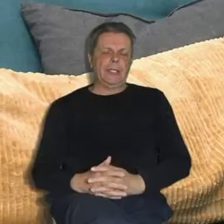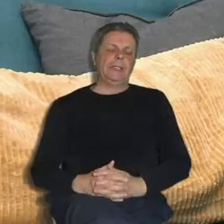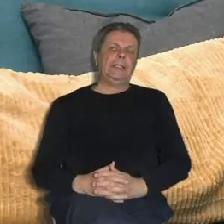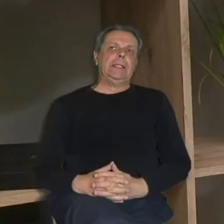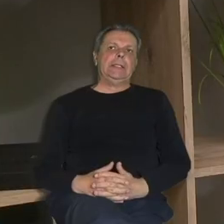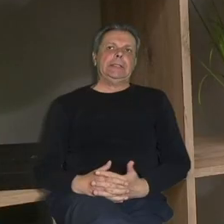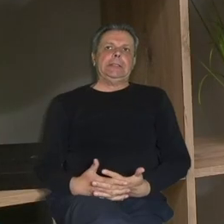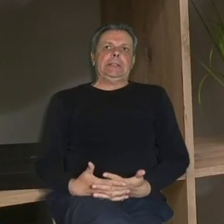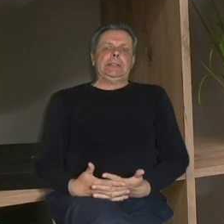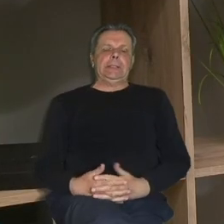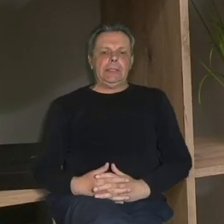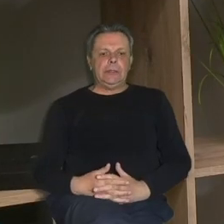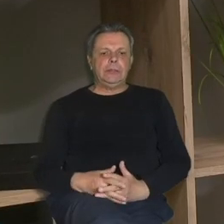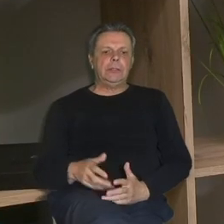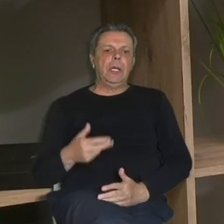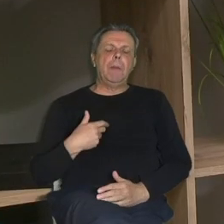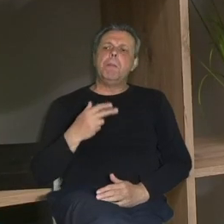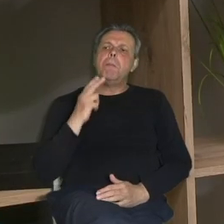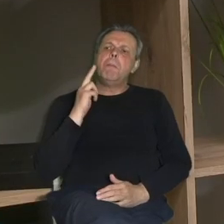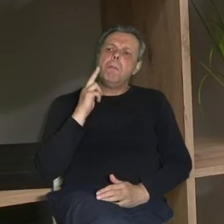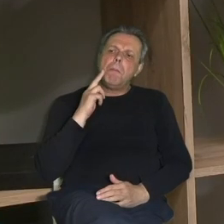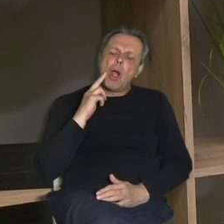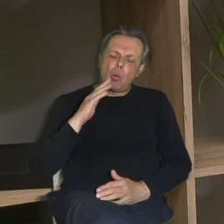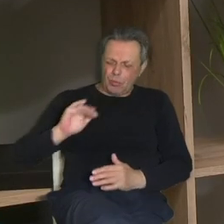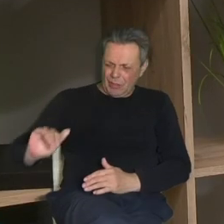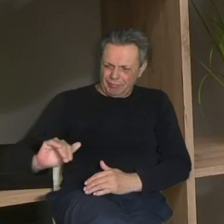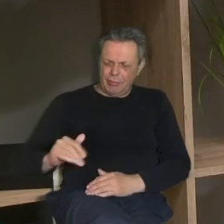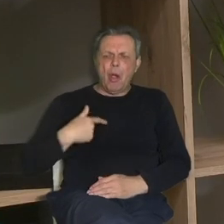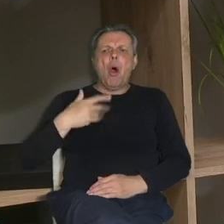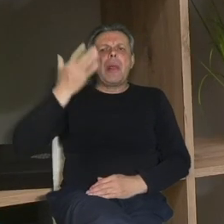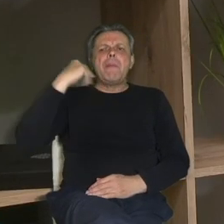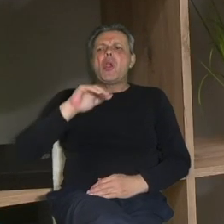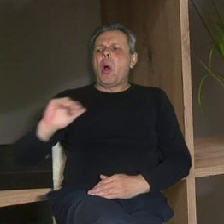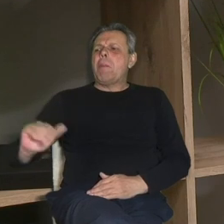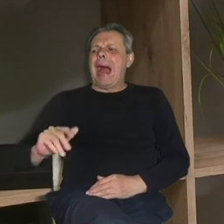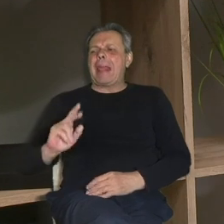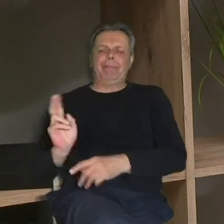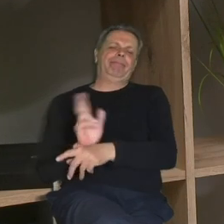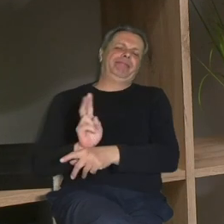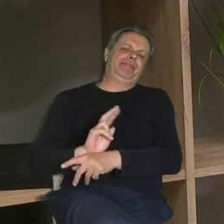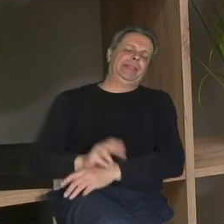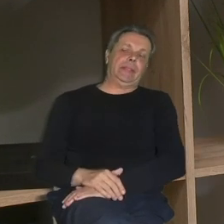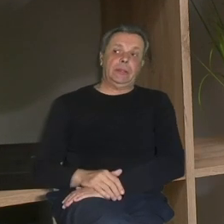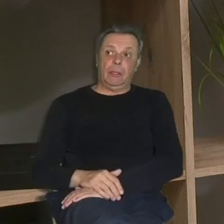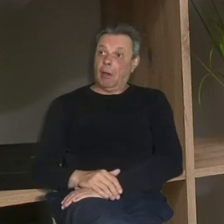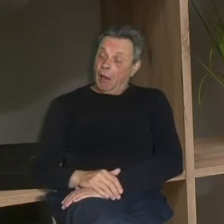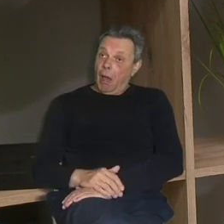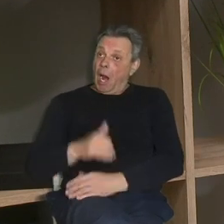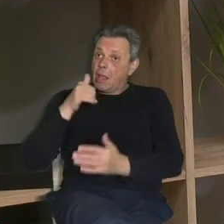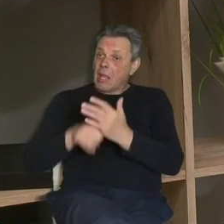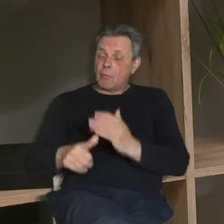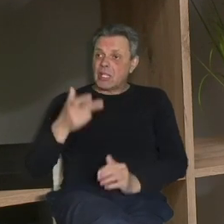nahranili. Moje kumče je bio mali fakin i jednog dana, s 30 i nešto